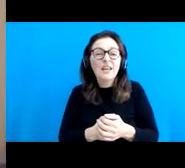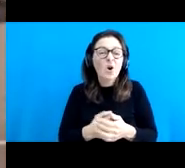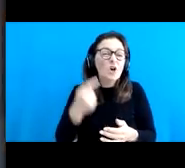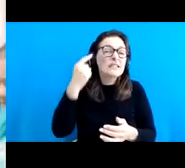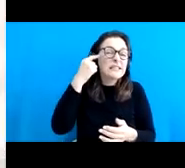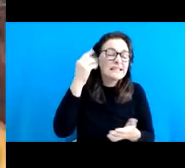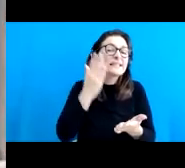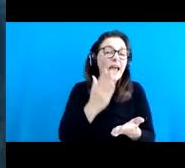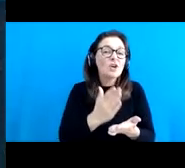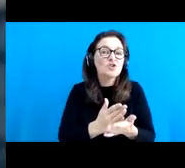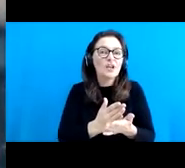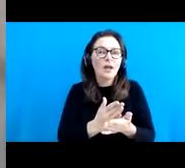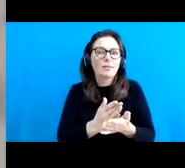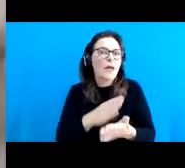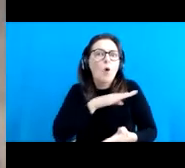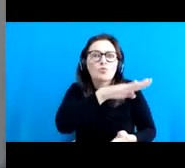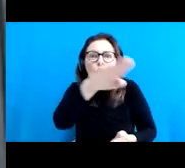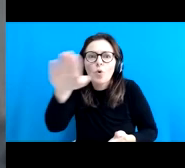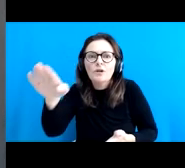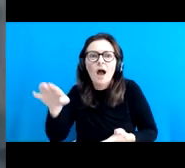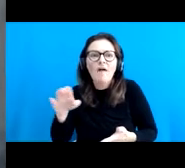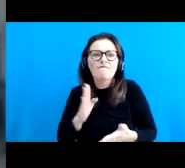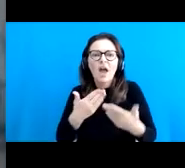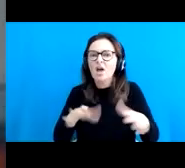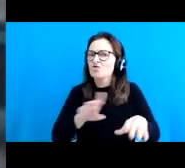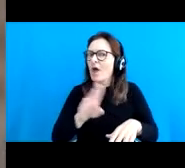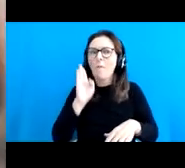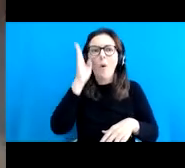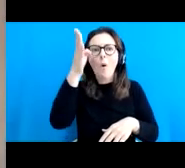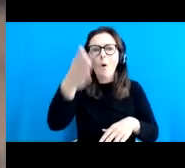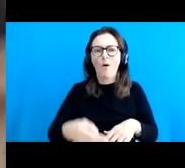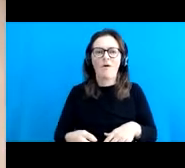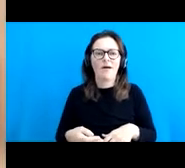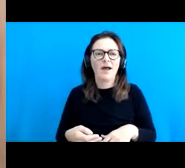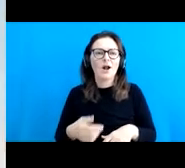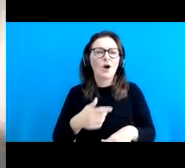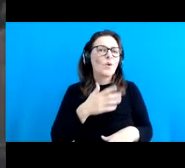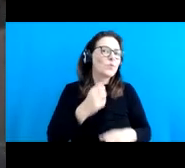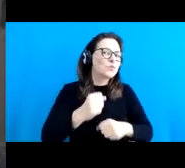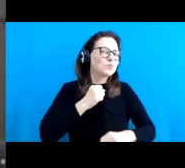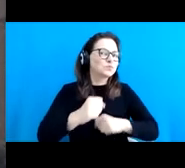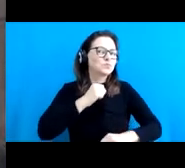in ko zdi se že, da obzorja več ne bo.